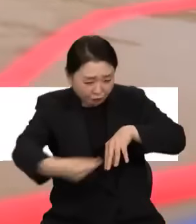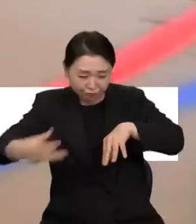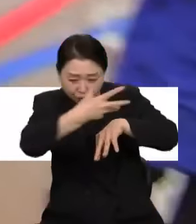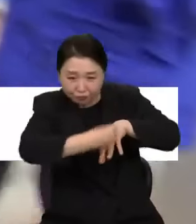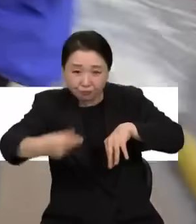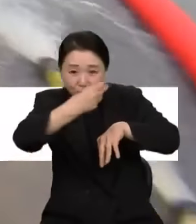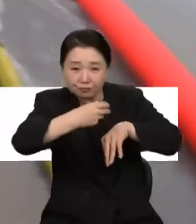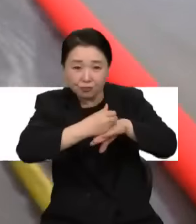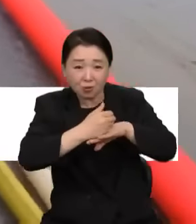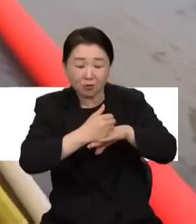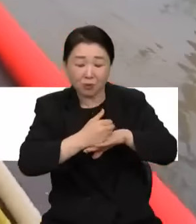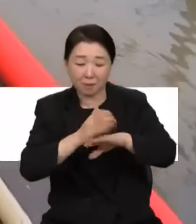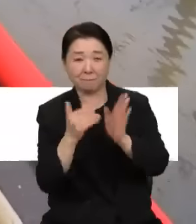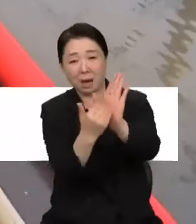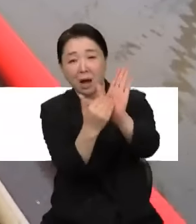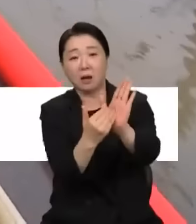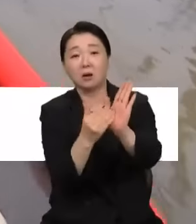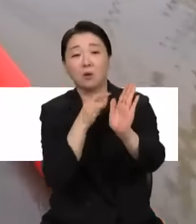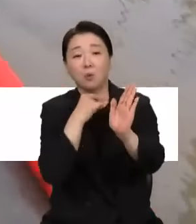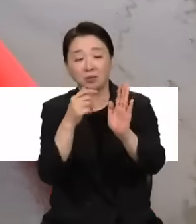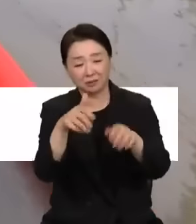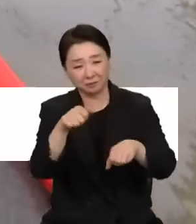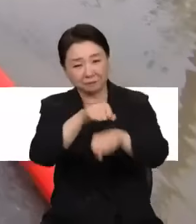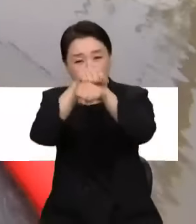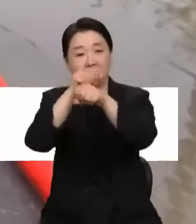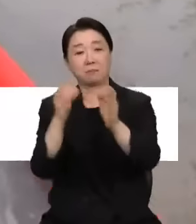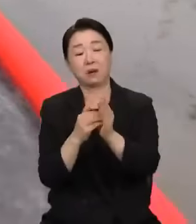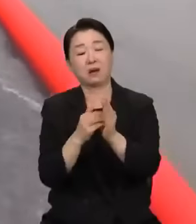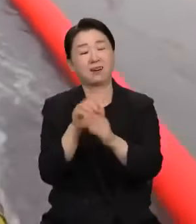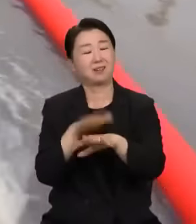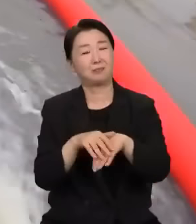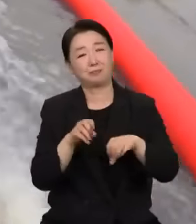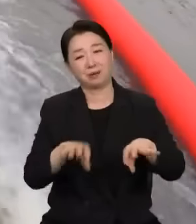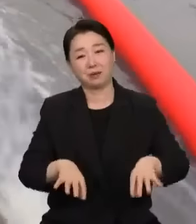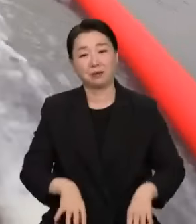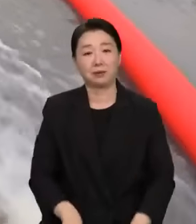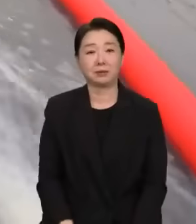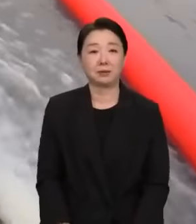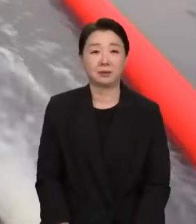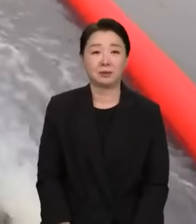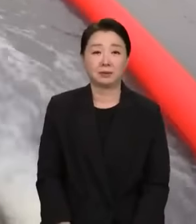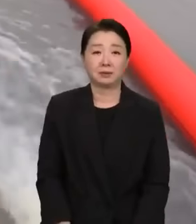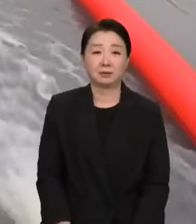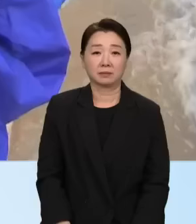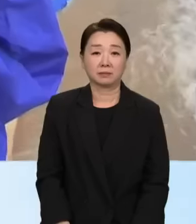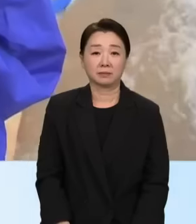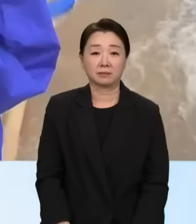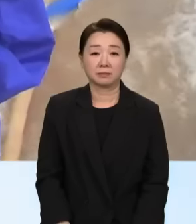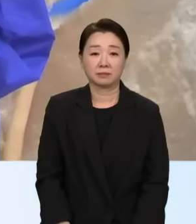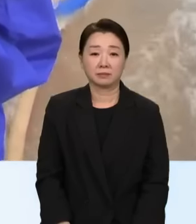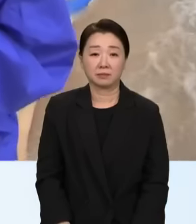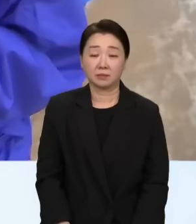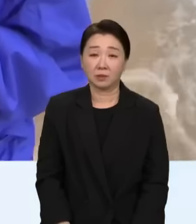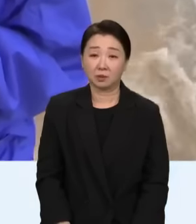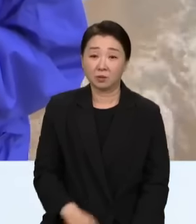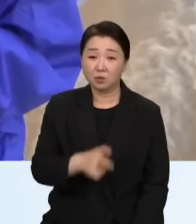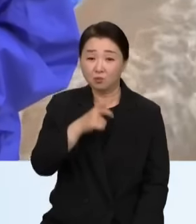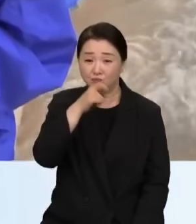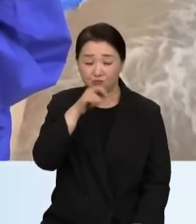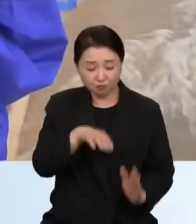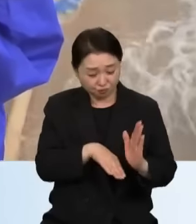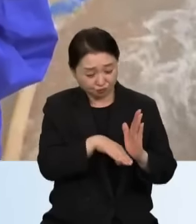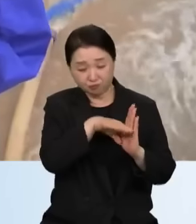이걸 조금이나마 좀 막아보려고 쌓아둔 건데 전혀 소용이 없었다고 합니다. 네, 꽤 물이 많이 올라와